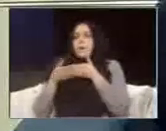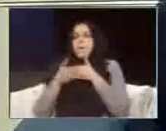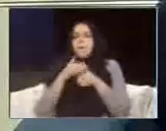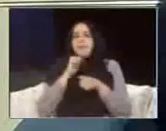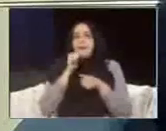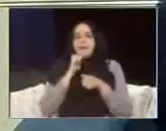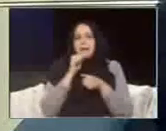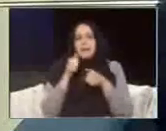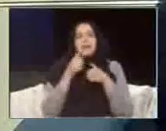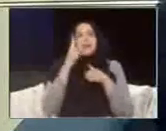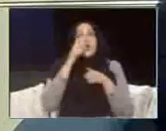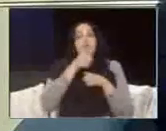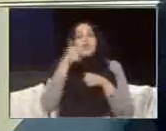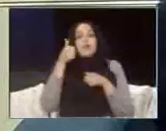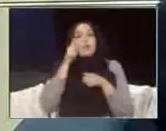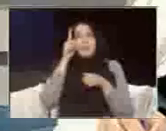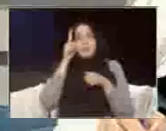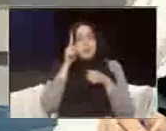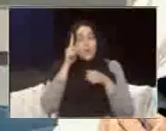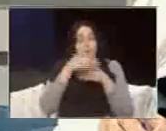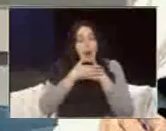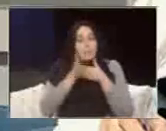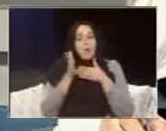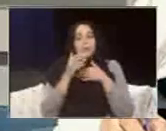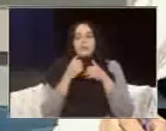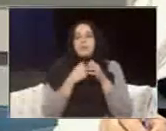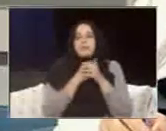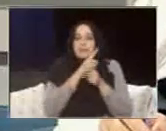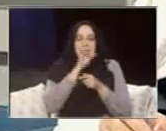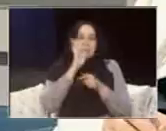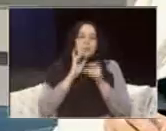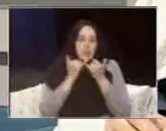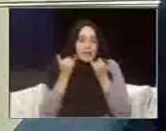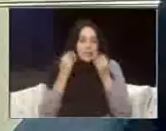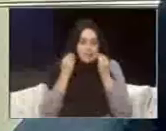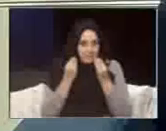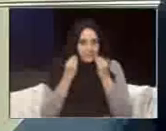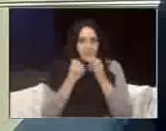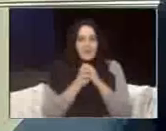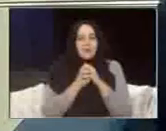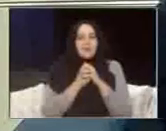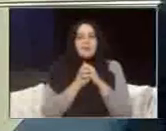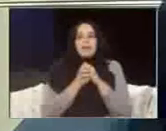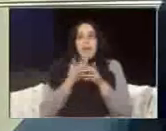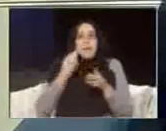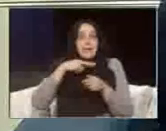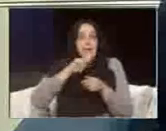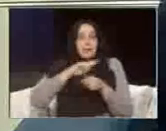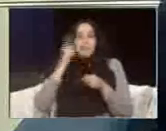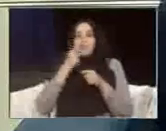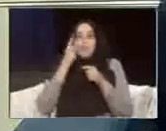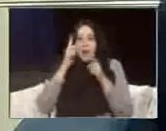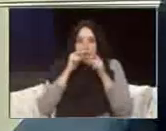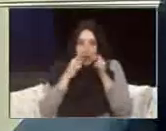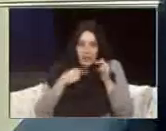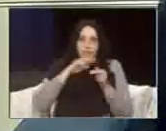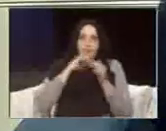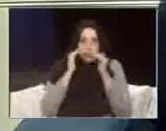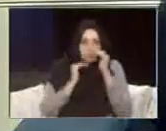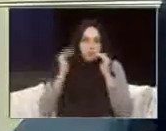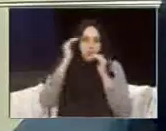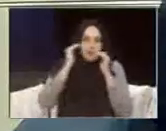غير باب ربي اللي راه مفتوح. حاجه فاطمه الله يرضى عليك تبعيني، اي مسؤول فيه مسؤول فوق منه في الدرجه. على بالي على